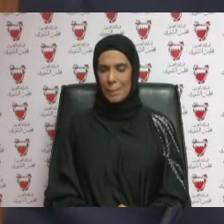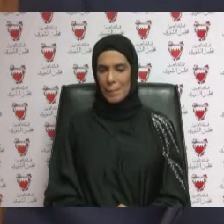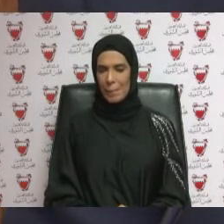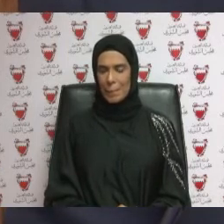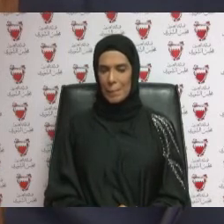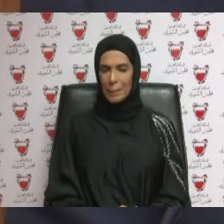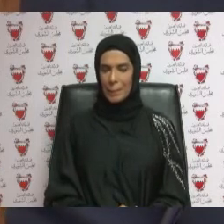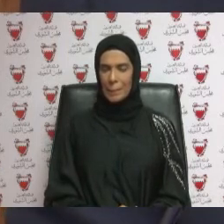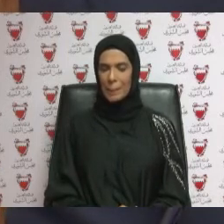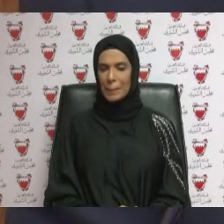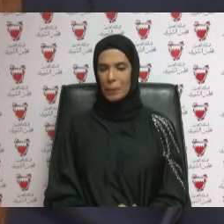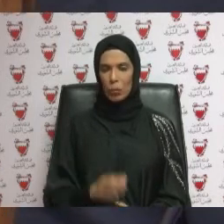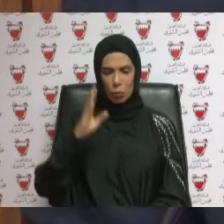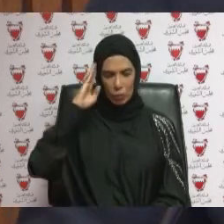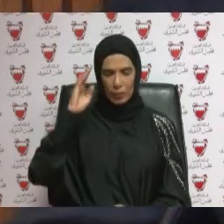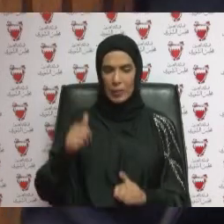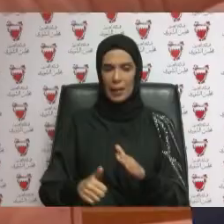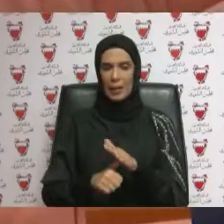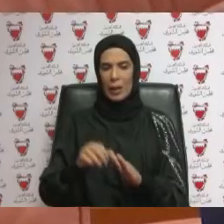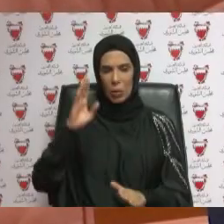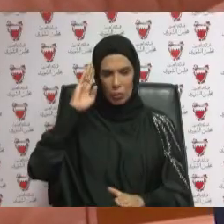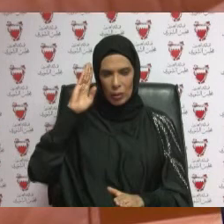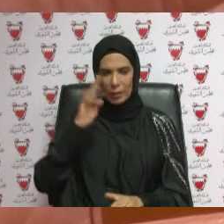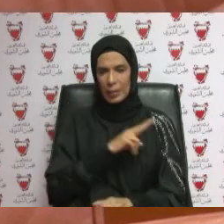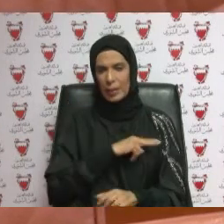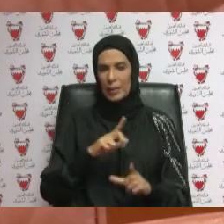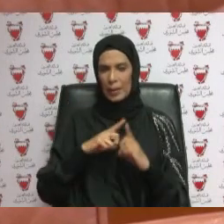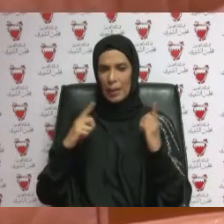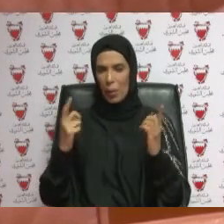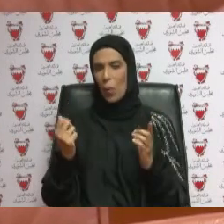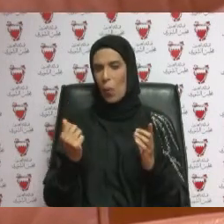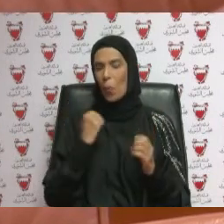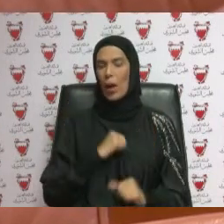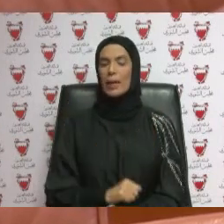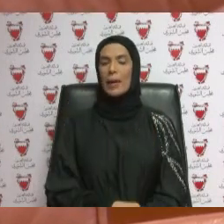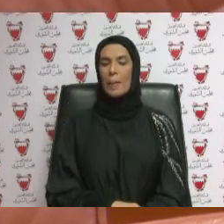شكرا معالي الرئيس، والشكر موصول إلى أعضاء اللجنة المالية وإلى